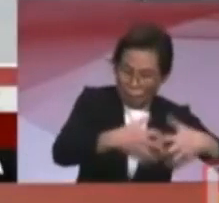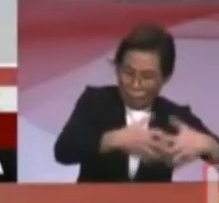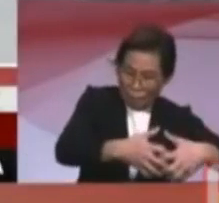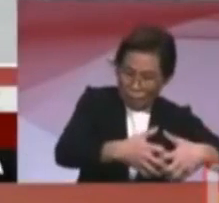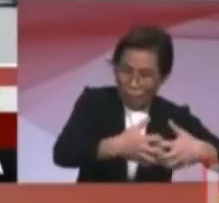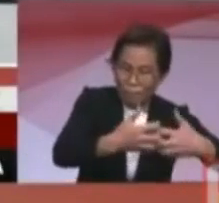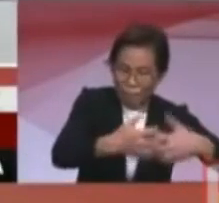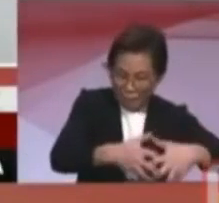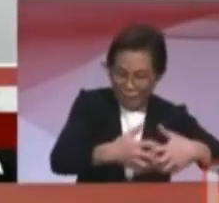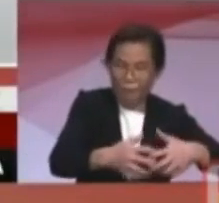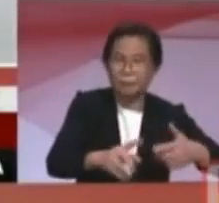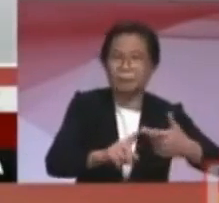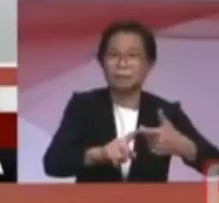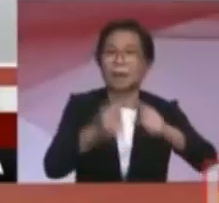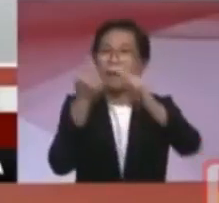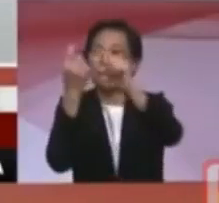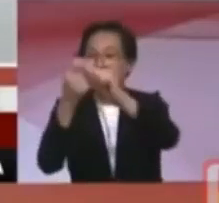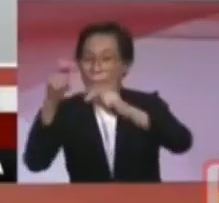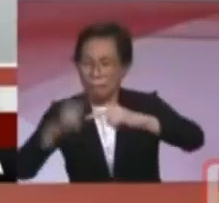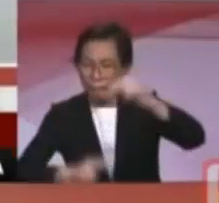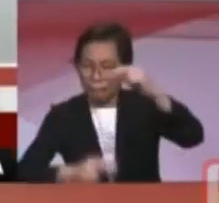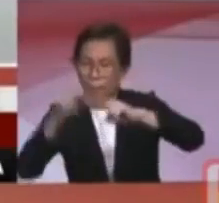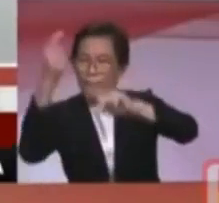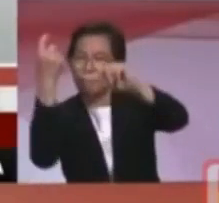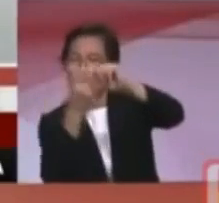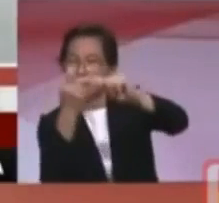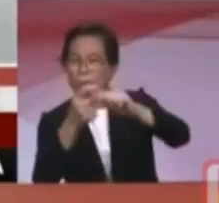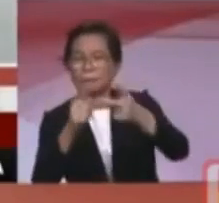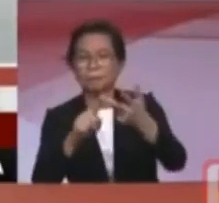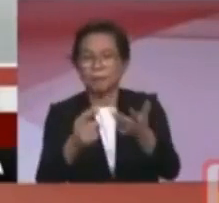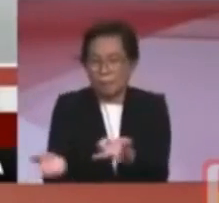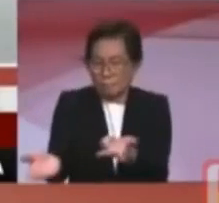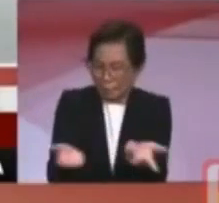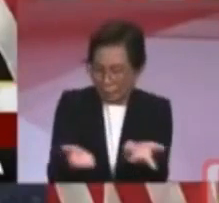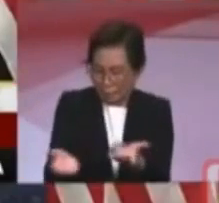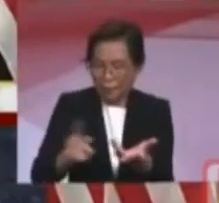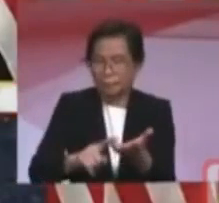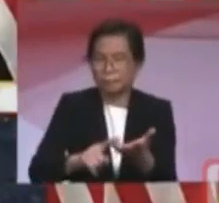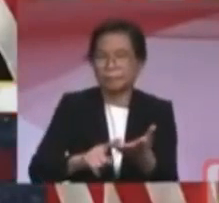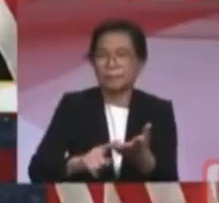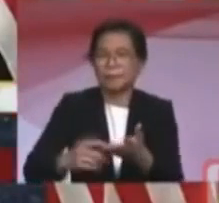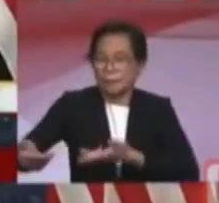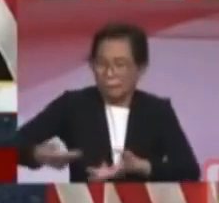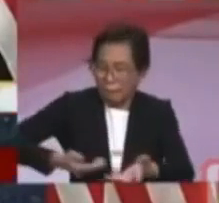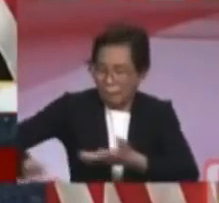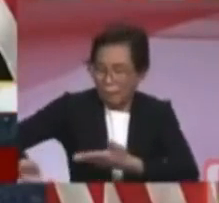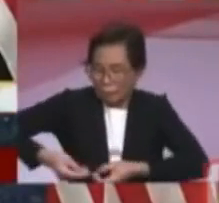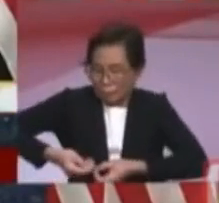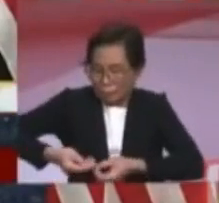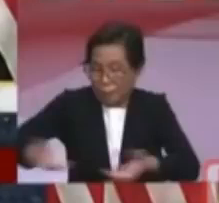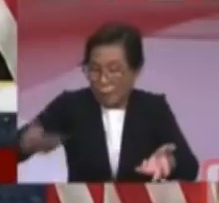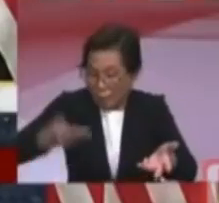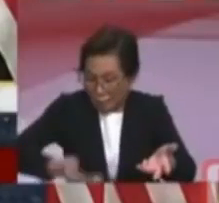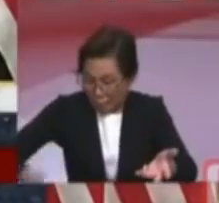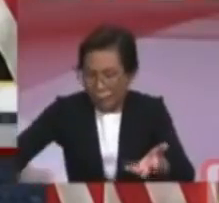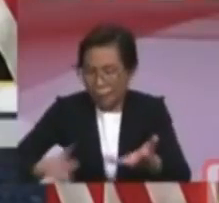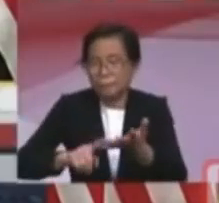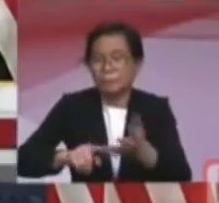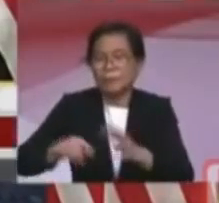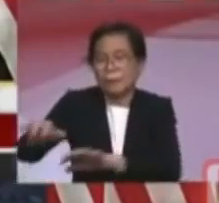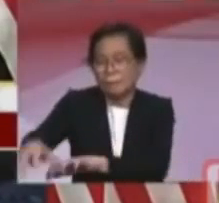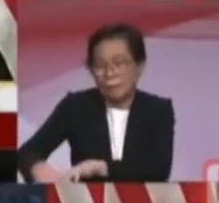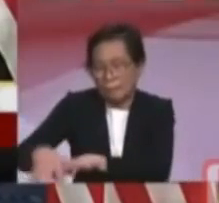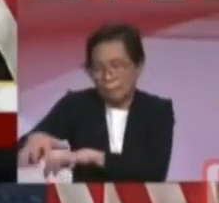pembuatan pembinaan parket Matan perdagangan dan pengedaran setelah